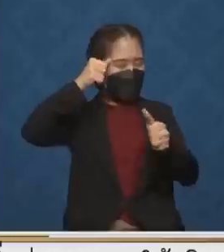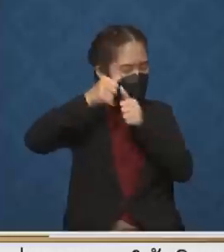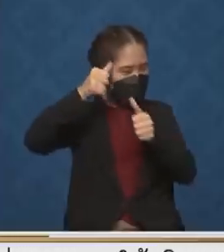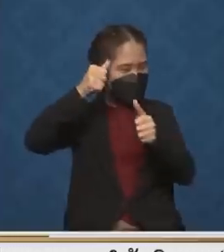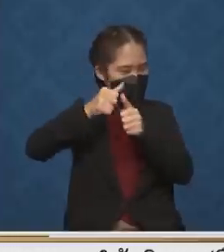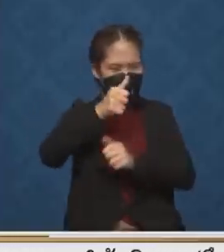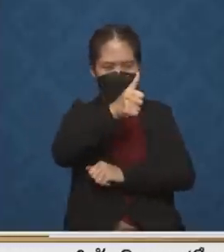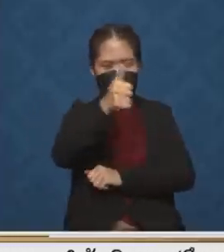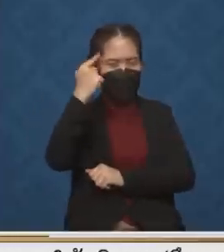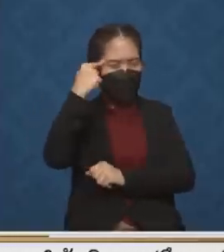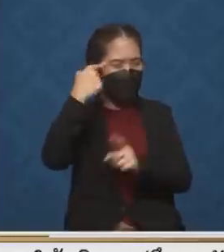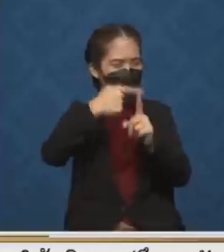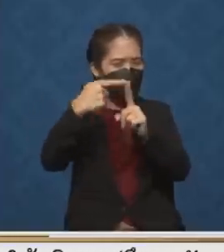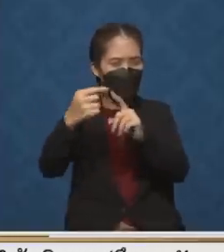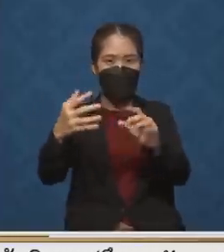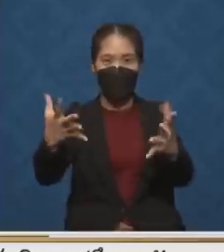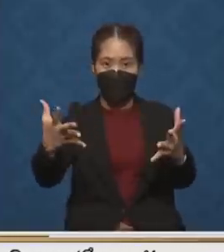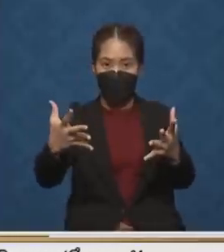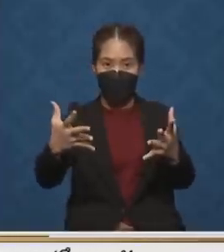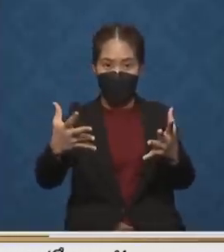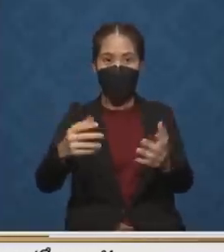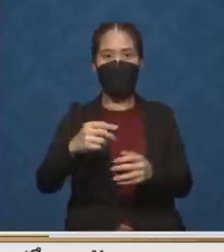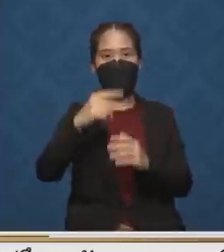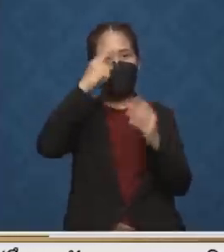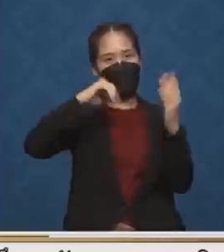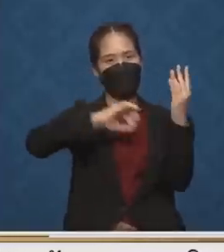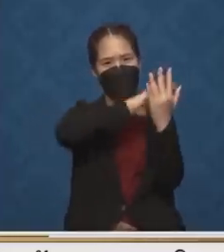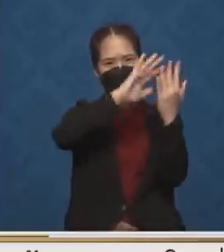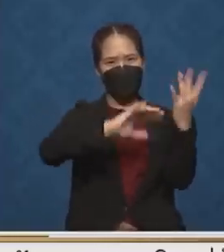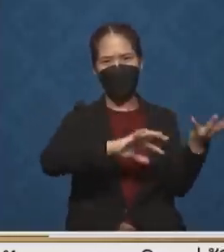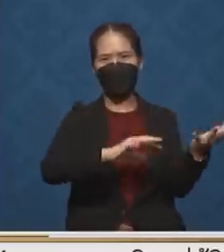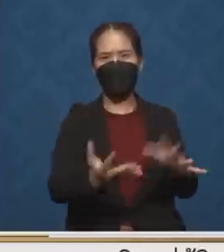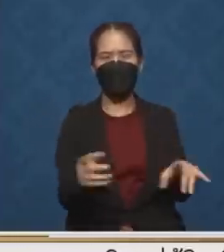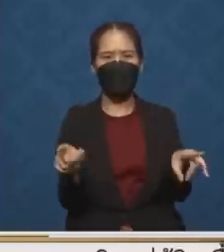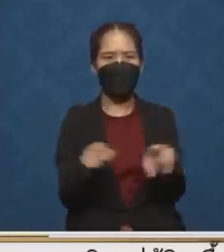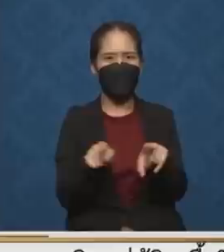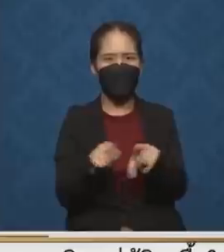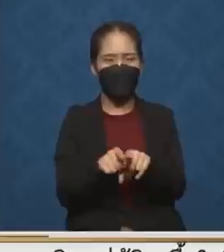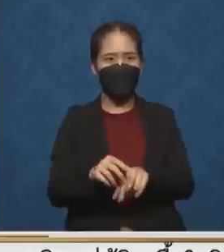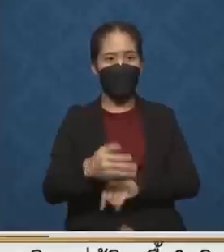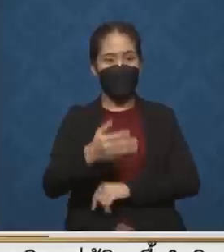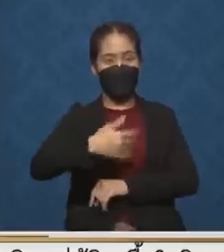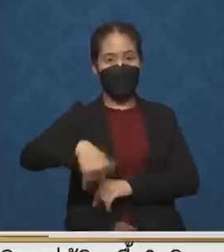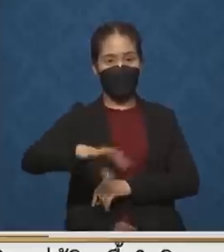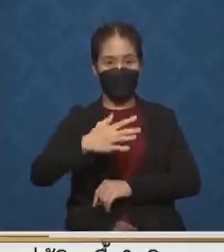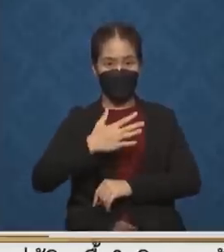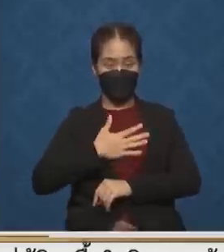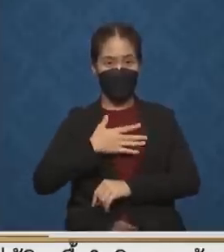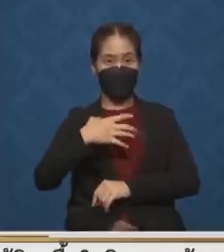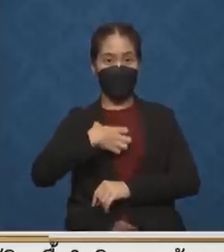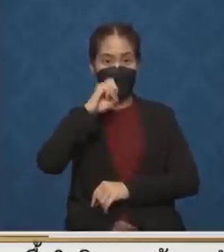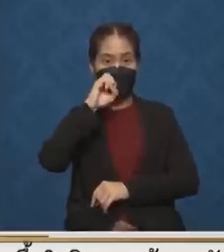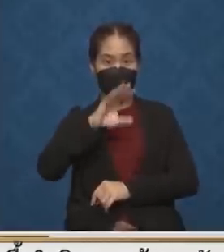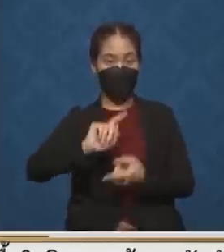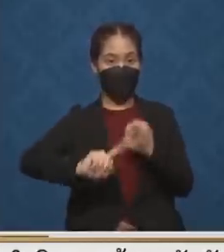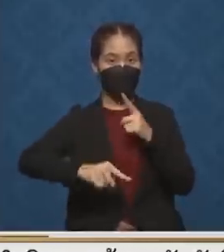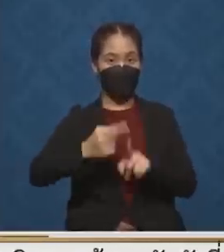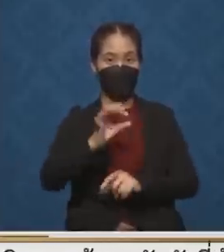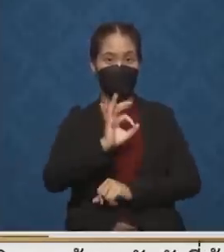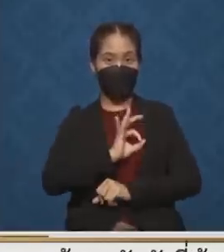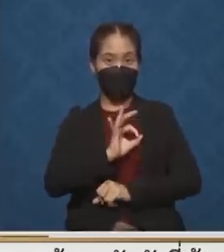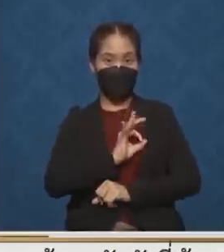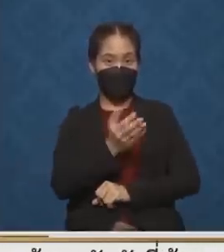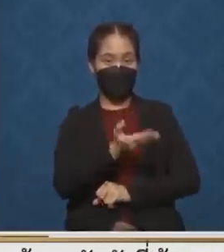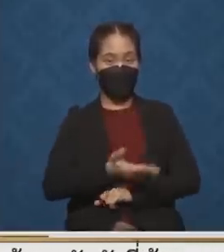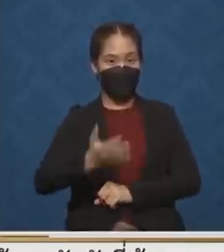ี้จะทำให้ประเทศชาติโ่มจมทั้งหมดผมอยากจะบอกกับพี่ศ vind ว่าผม